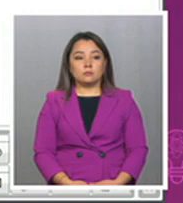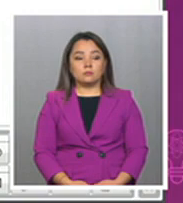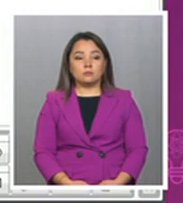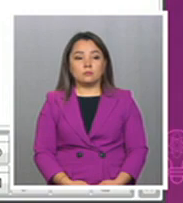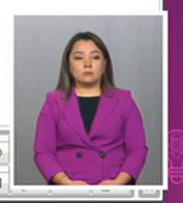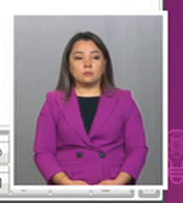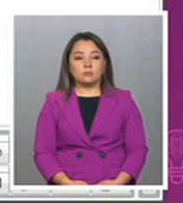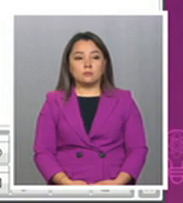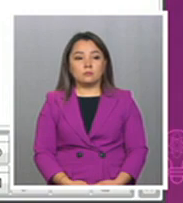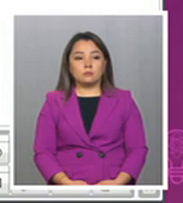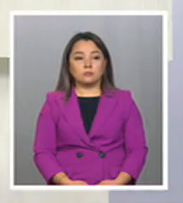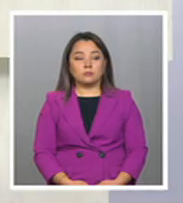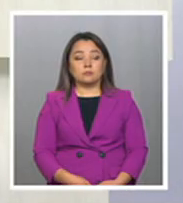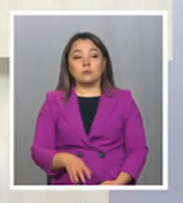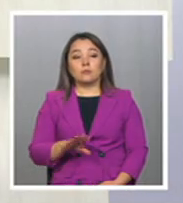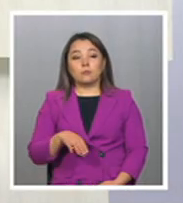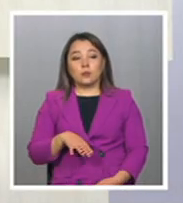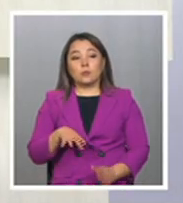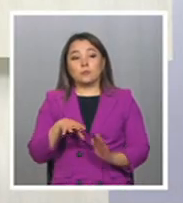қарай, яғни кері қарай